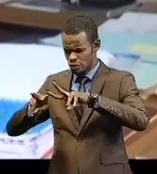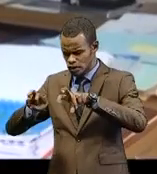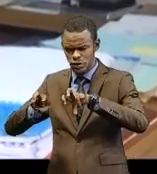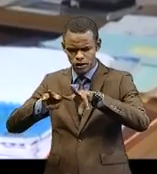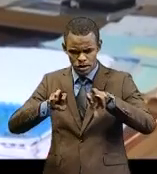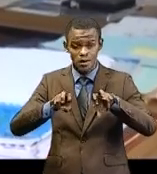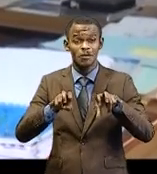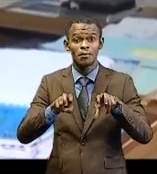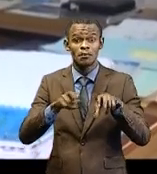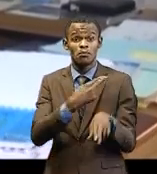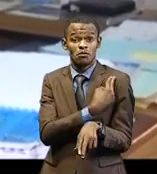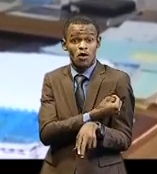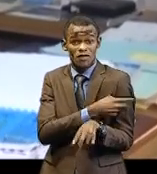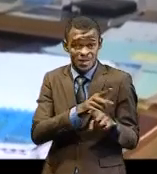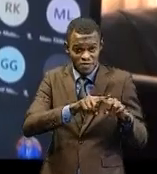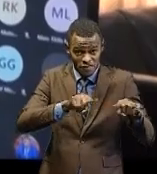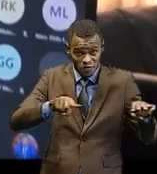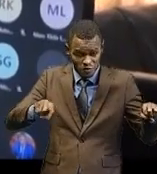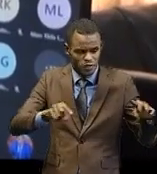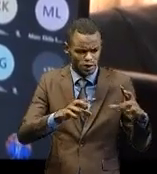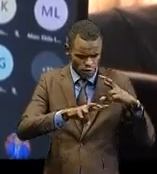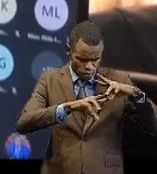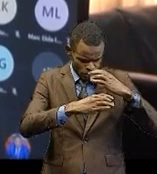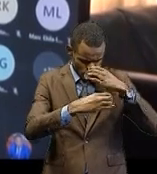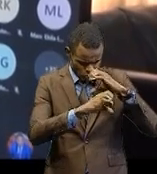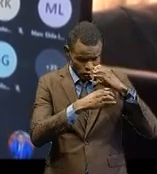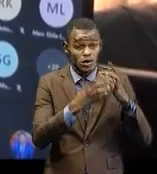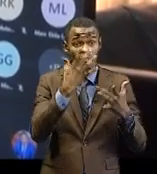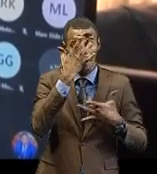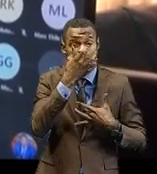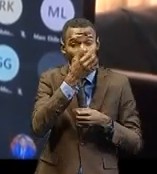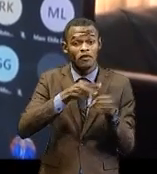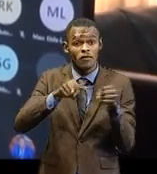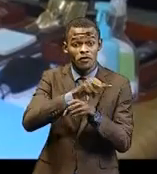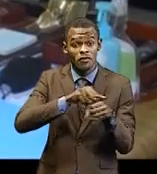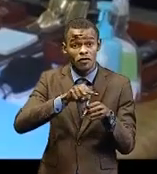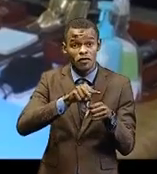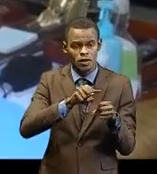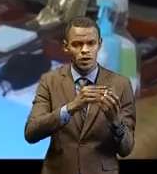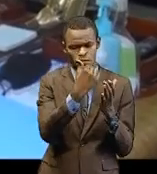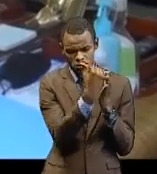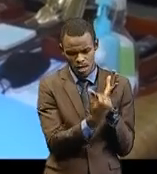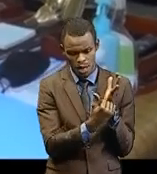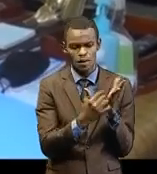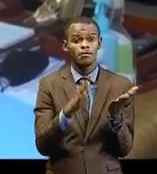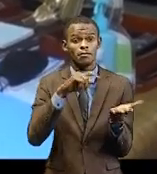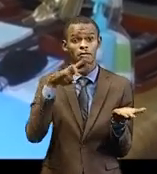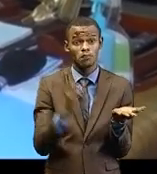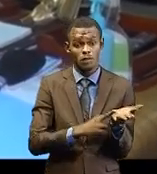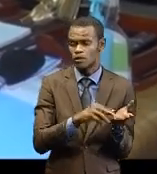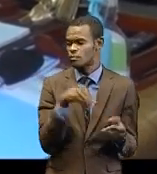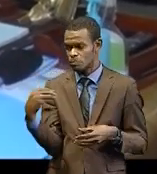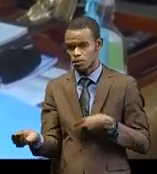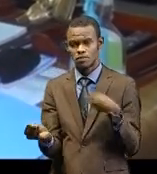laboratoires effectuant les tests Covid-19 et de rendre accessibles les tests Covid-19 dans les centres de santé